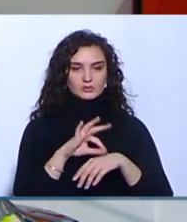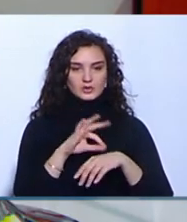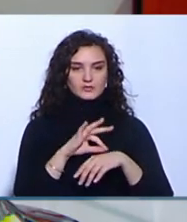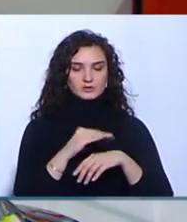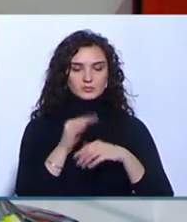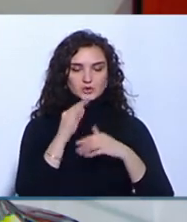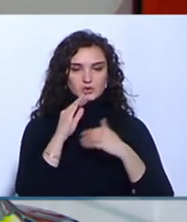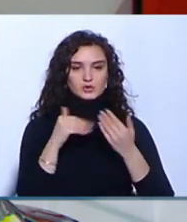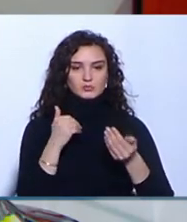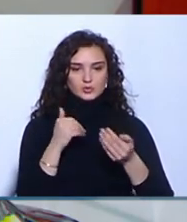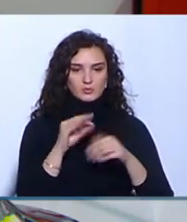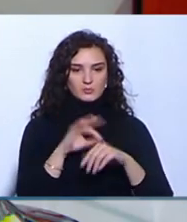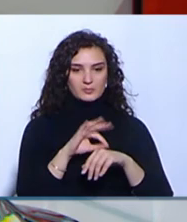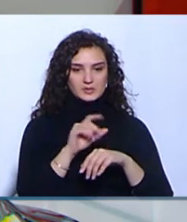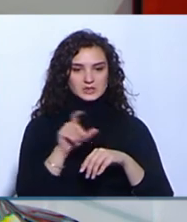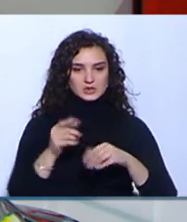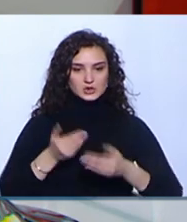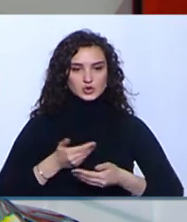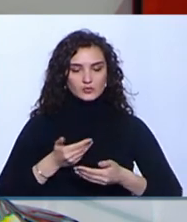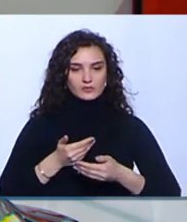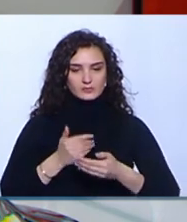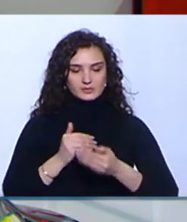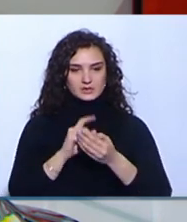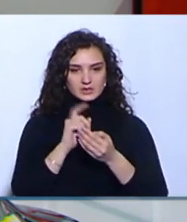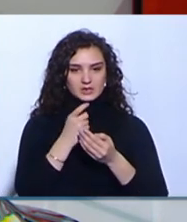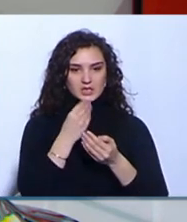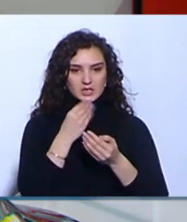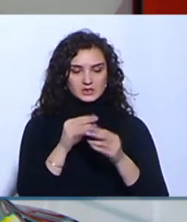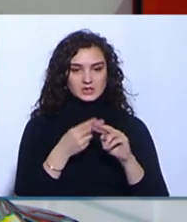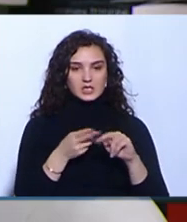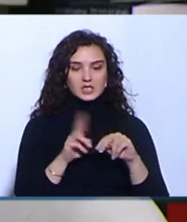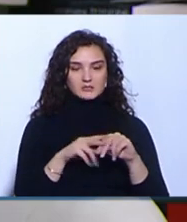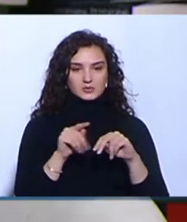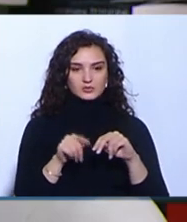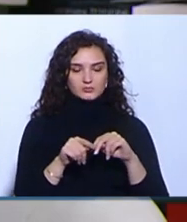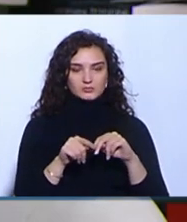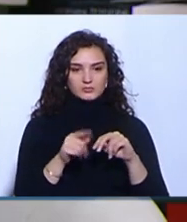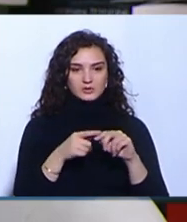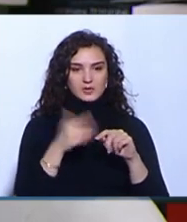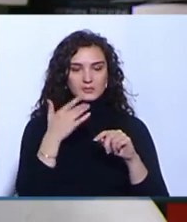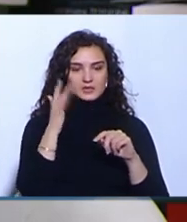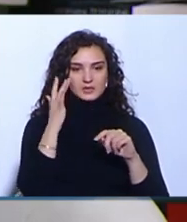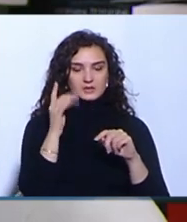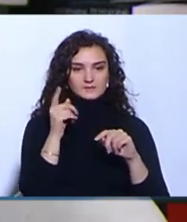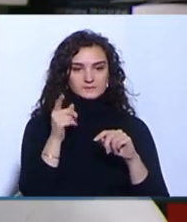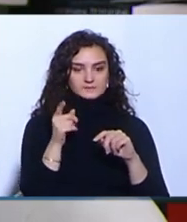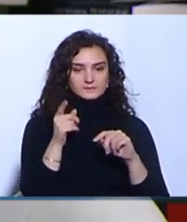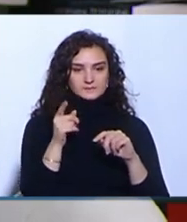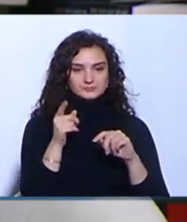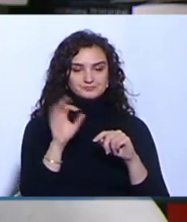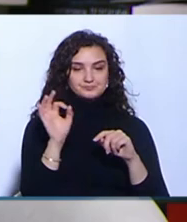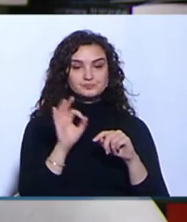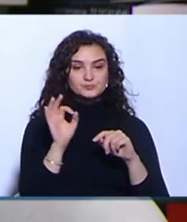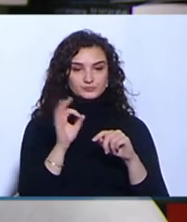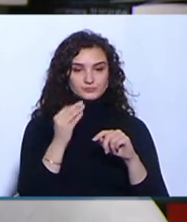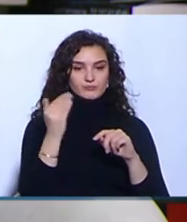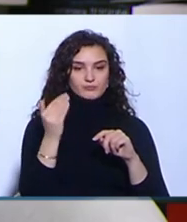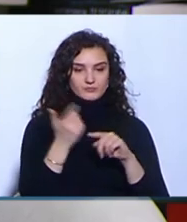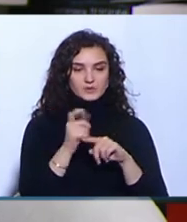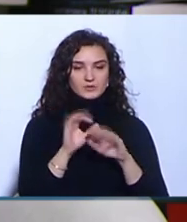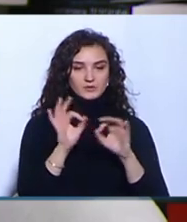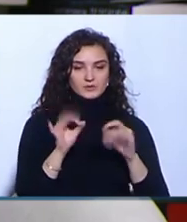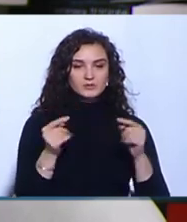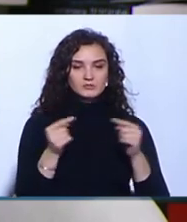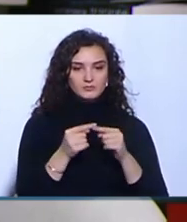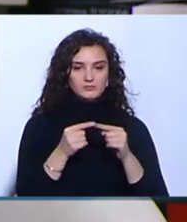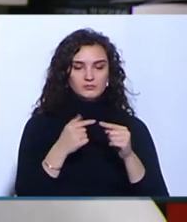დაავადებების შემდგომ პაციენტების ცხოვრების ხარისხი. ამიტომ, ვინაიდან ამერიკის შეერთებულ შტატებში სტატისტიკა იქ იმათთან ძალიან ზუსტია